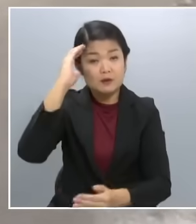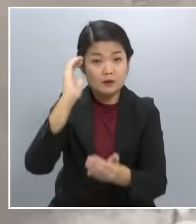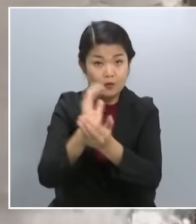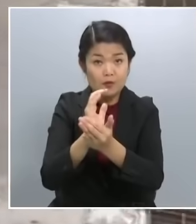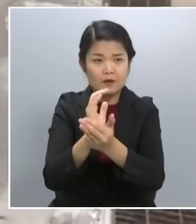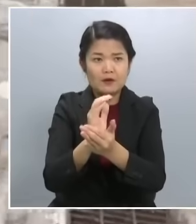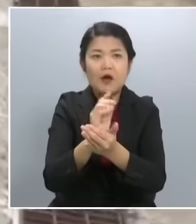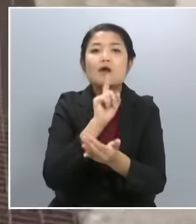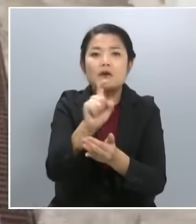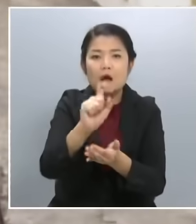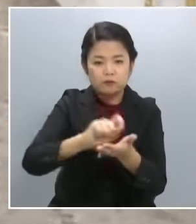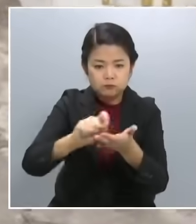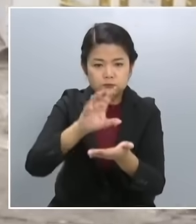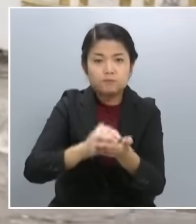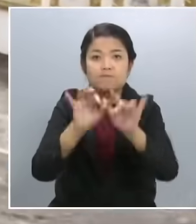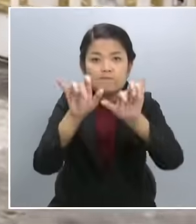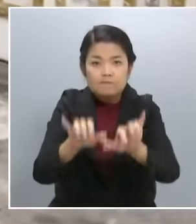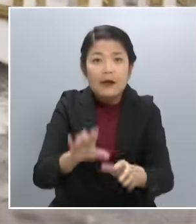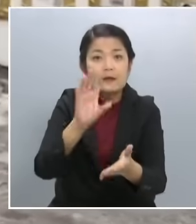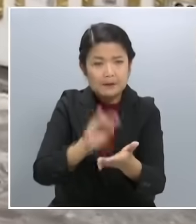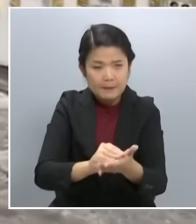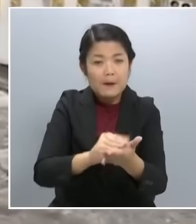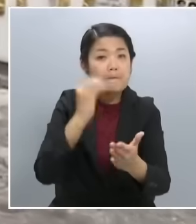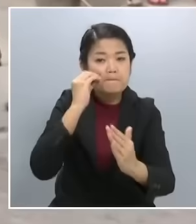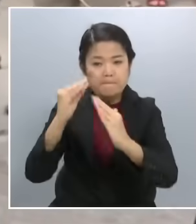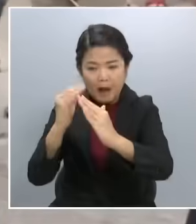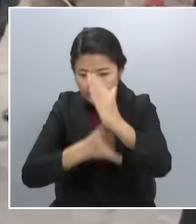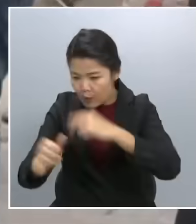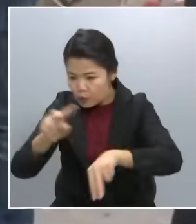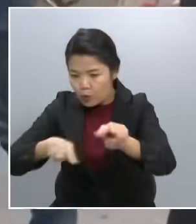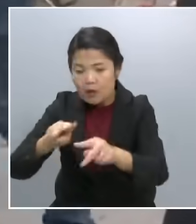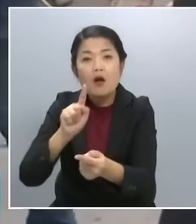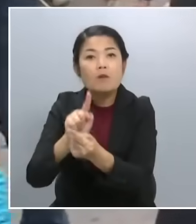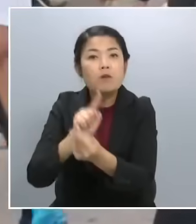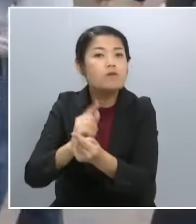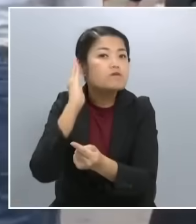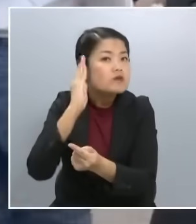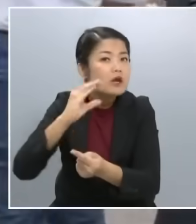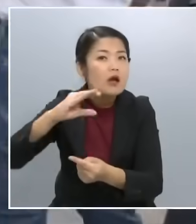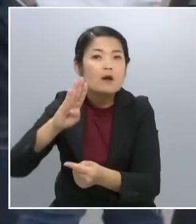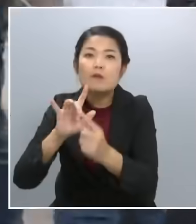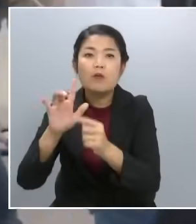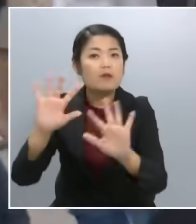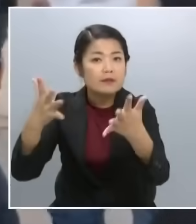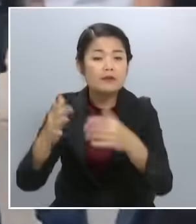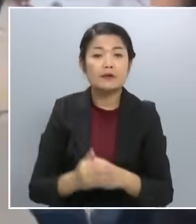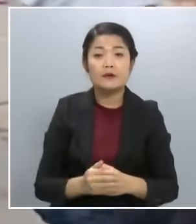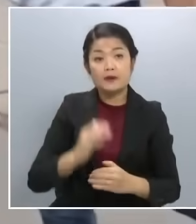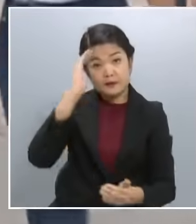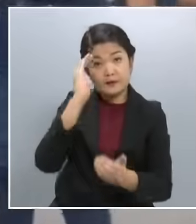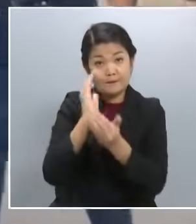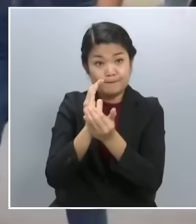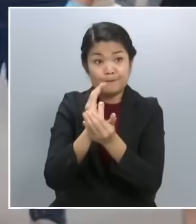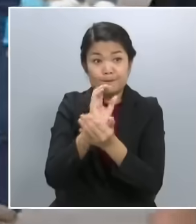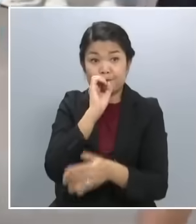ชุดสืบสวนลงพื้นที่ตรวจสอบดูบ้านที่เกิดเหตุโดยทันทีแต่ไม่พบกับโบ้แล้วนะครับเรื่องนี้นะครับพันตรุษเอกสมชายก็ยังบอก